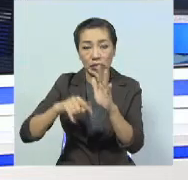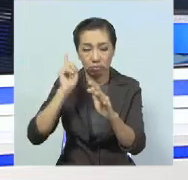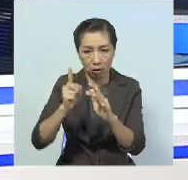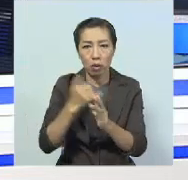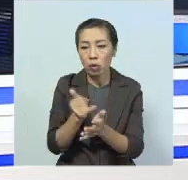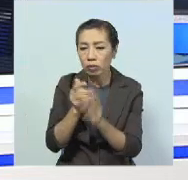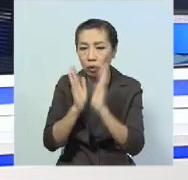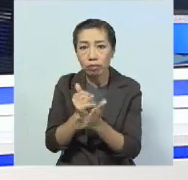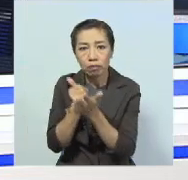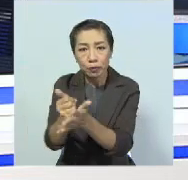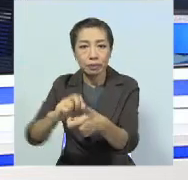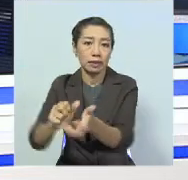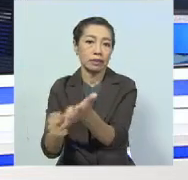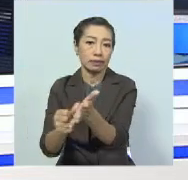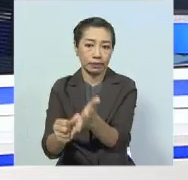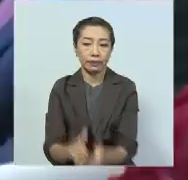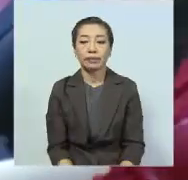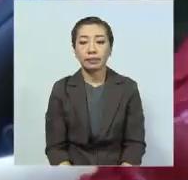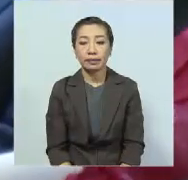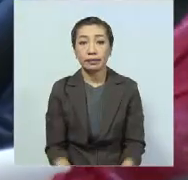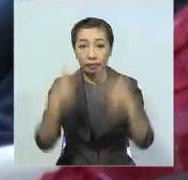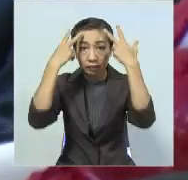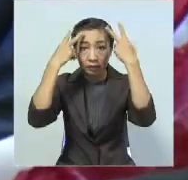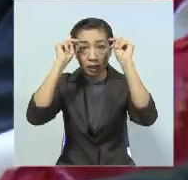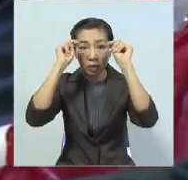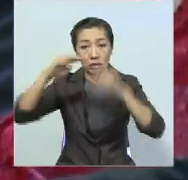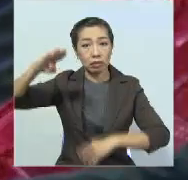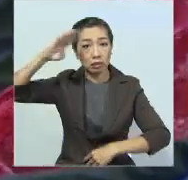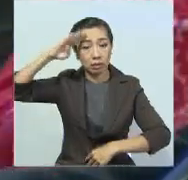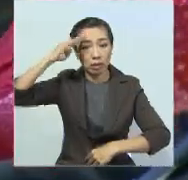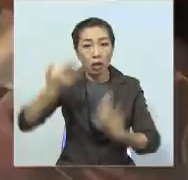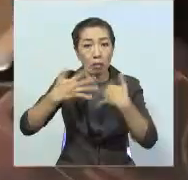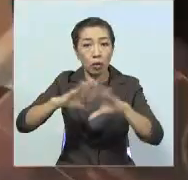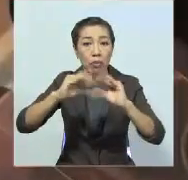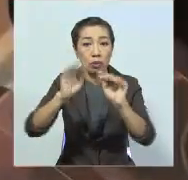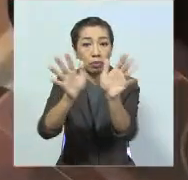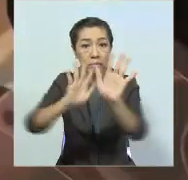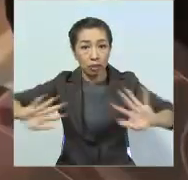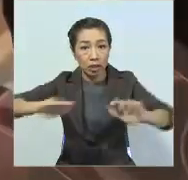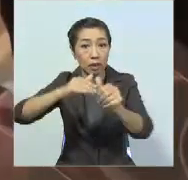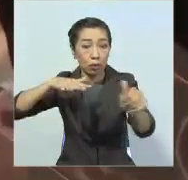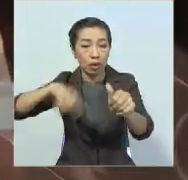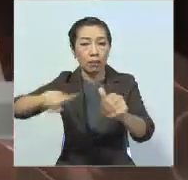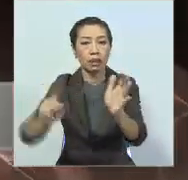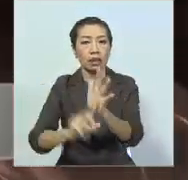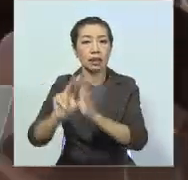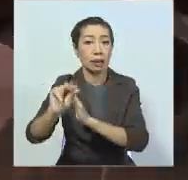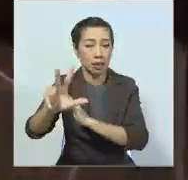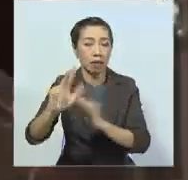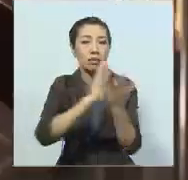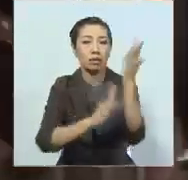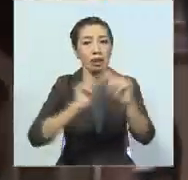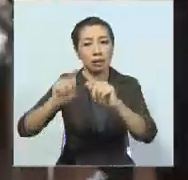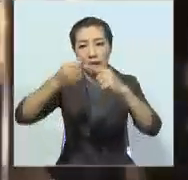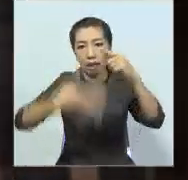พลเอกประยุทธ์จันทร์โอชานายกรัฐมนตรีได้เข้าร่วมการประชุมสุดยอดอาเซียนครั้งที่33แบบเต็มคณะกับผู้นํา10ประเท